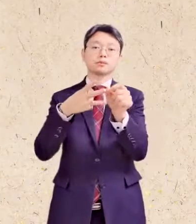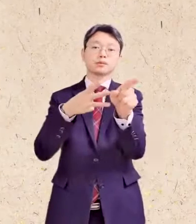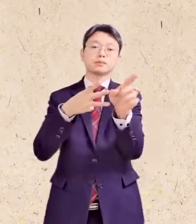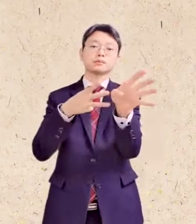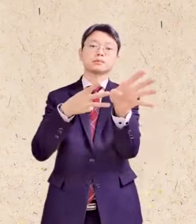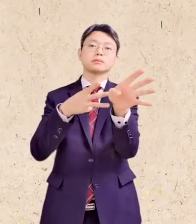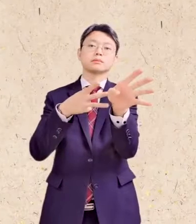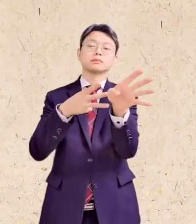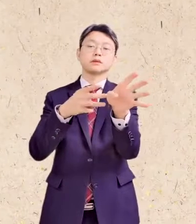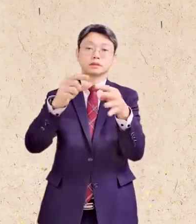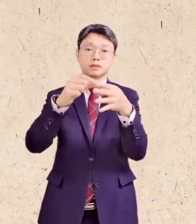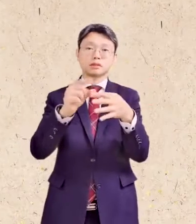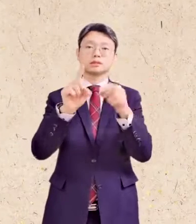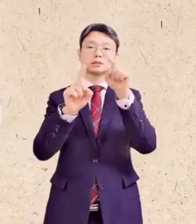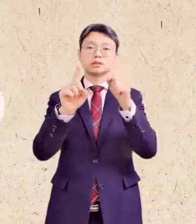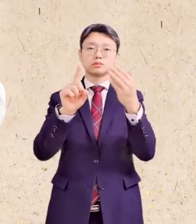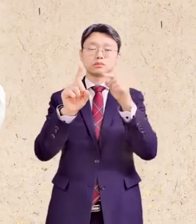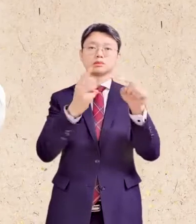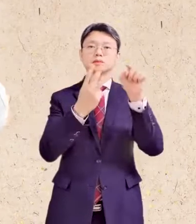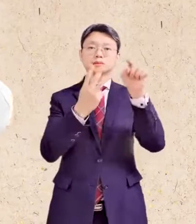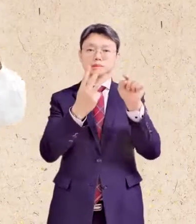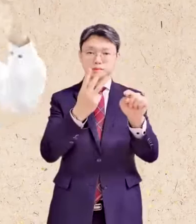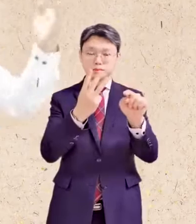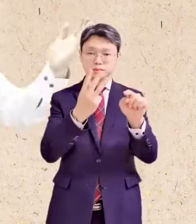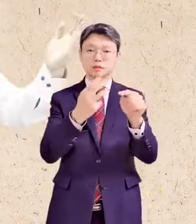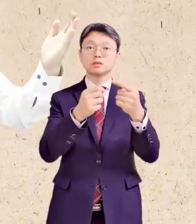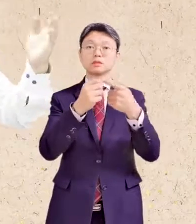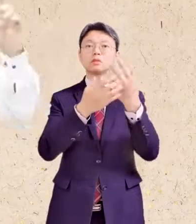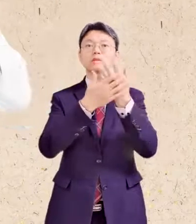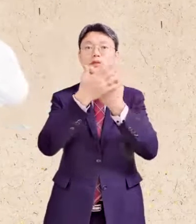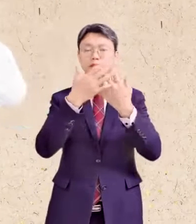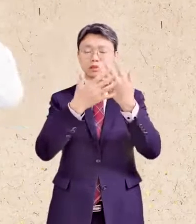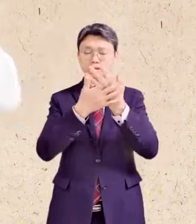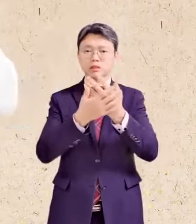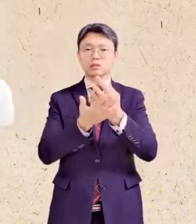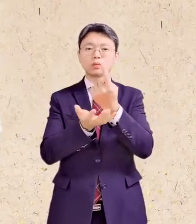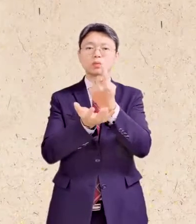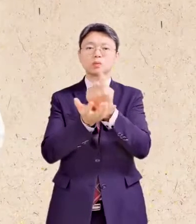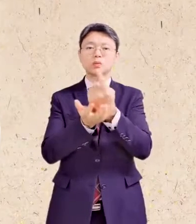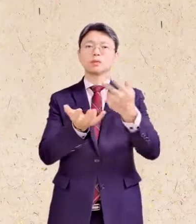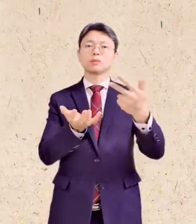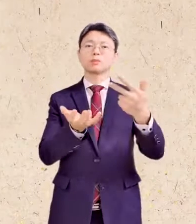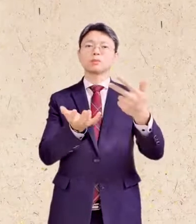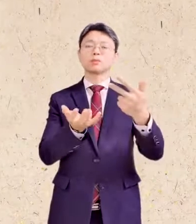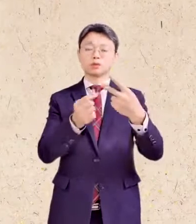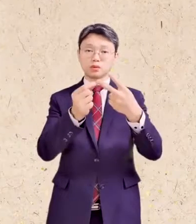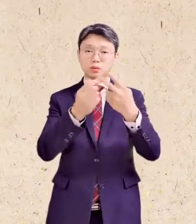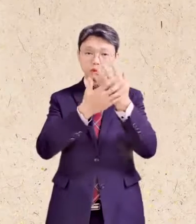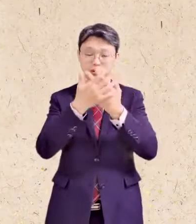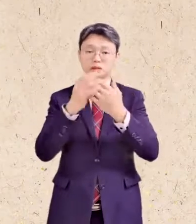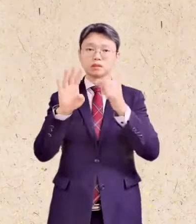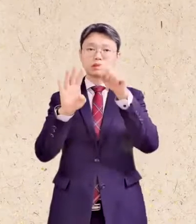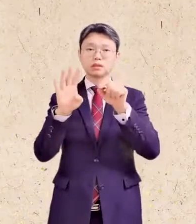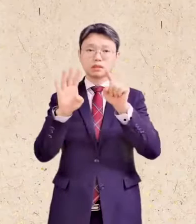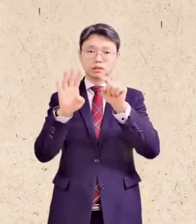따라 본론을 4개로 나눌 수 있습니다. 1장 9절에서 3장까지. 첫 번째 환상인데요. 7 촛대에 대한